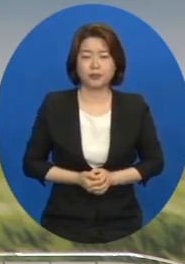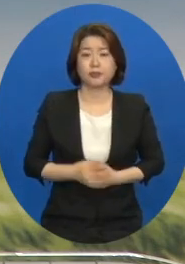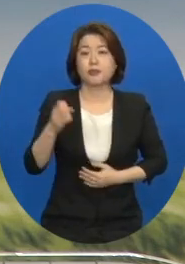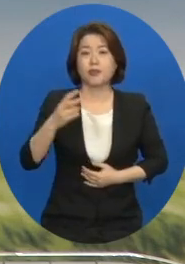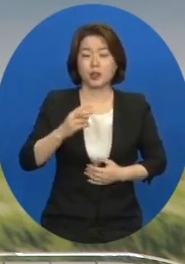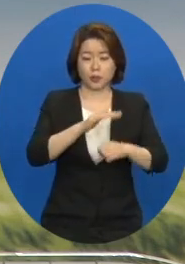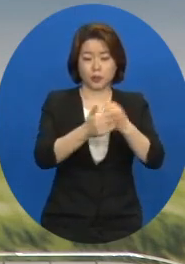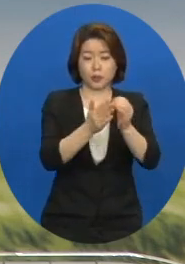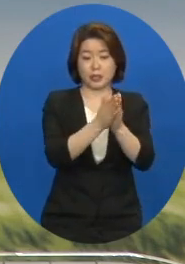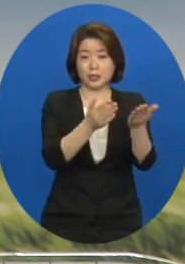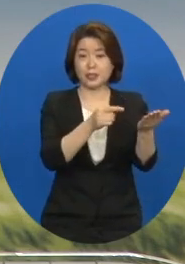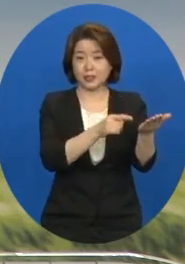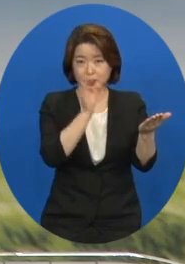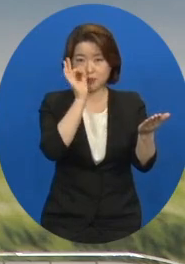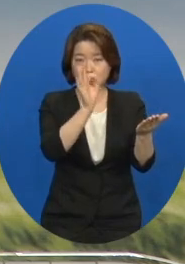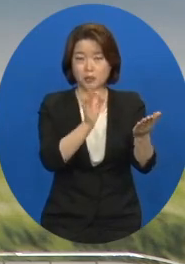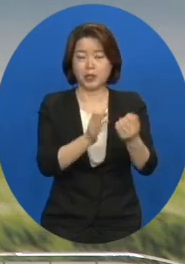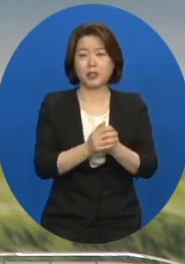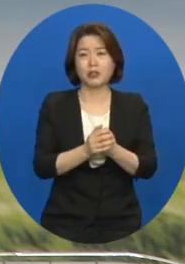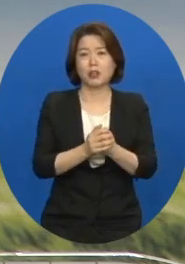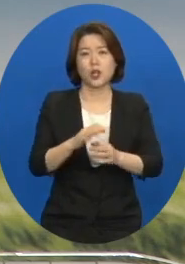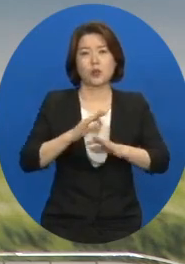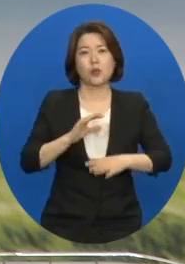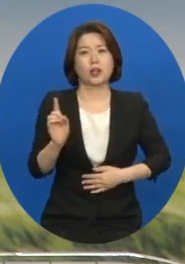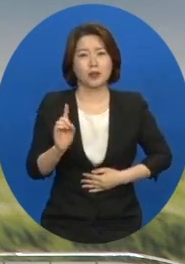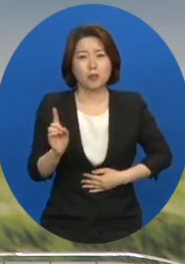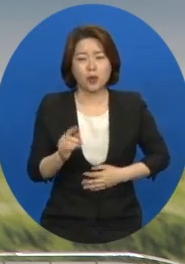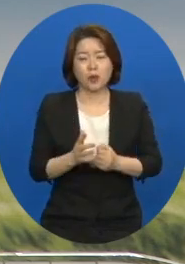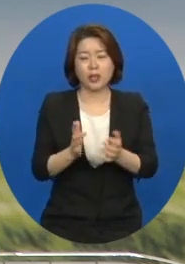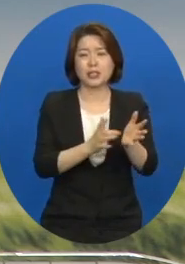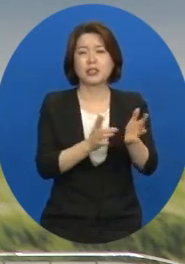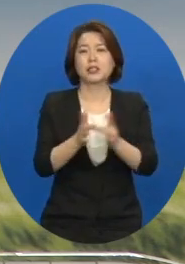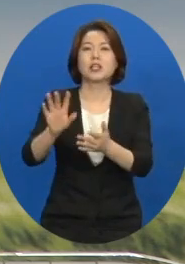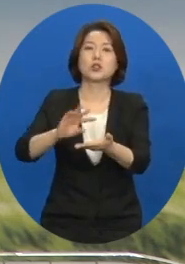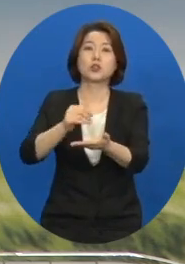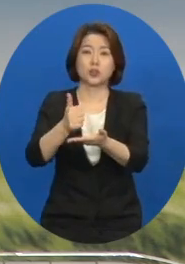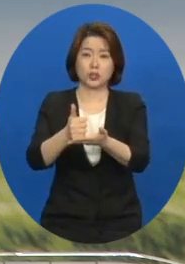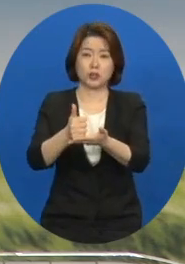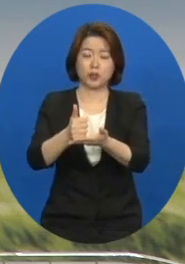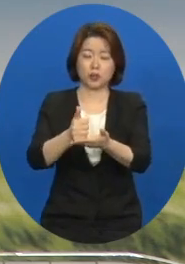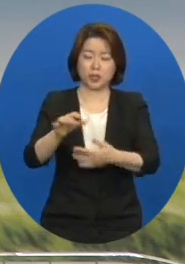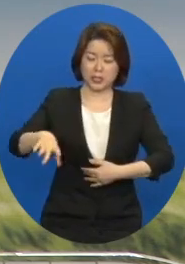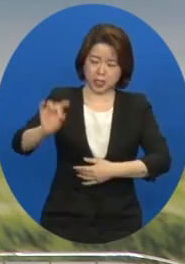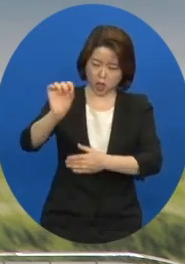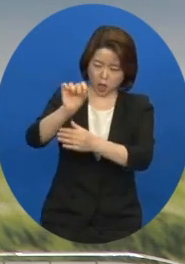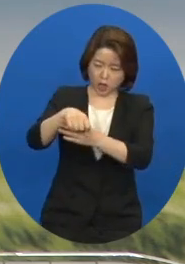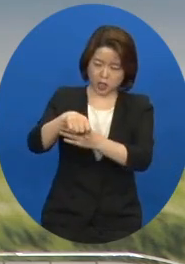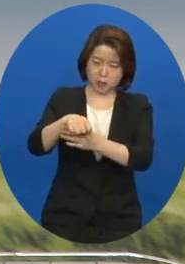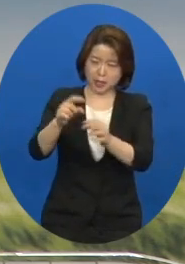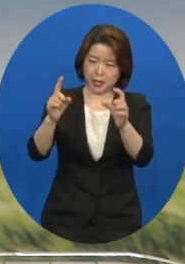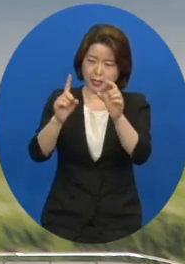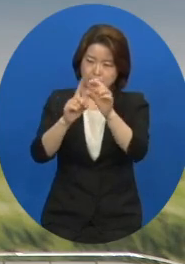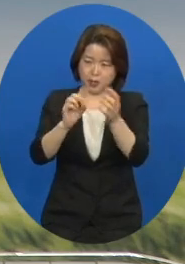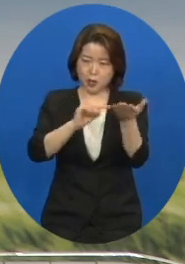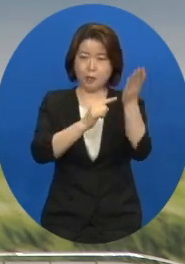그리고 성경에 보면 놀랍게도 예수 그리스도를 첫 열매라는 표현을